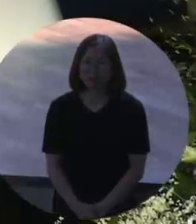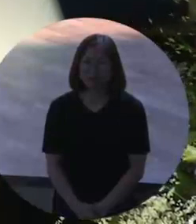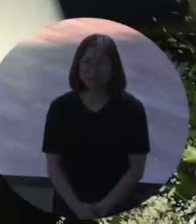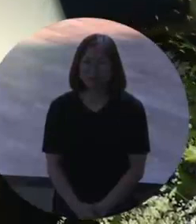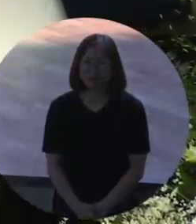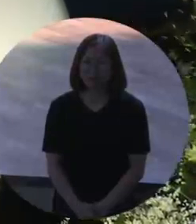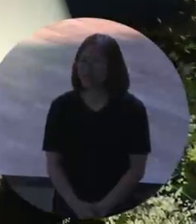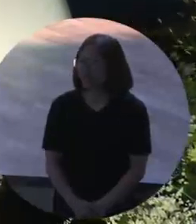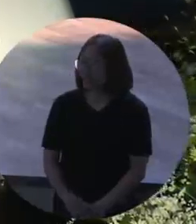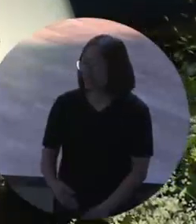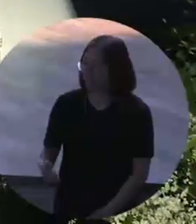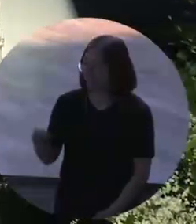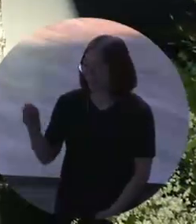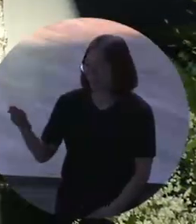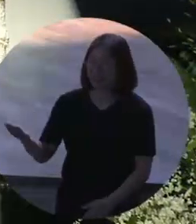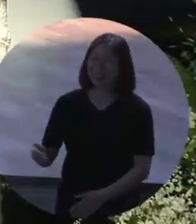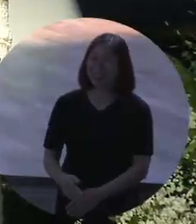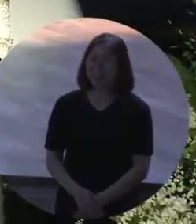저 혜니 씨. 네.